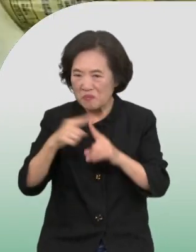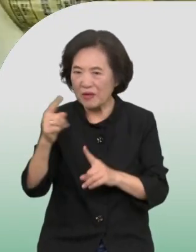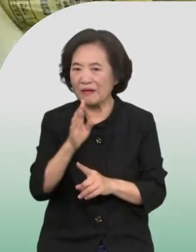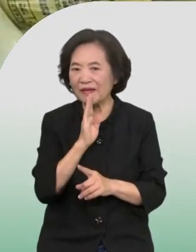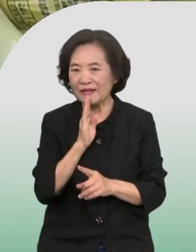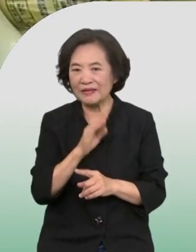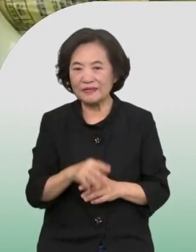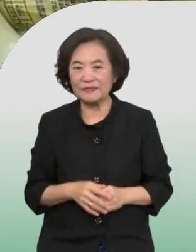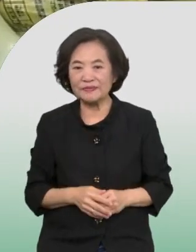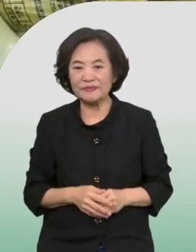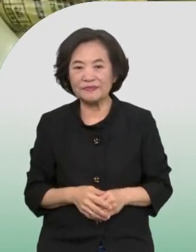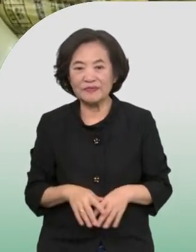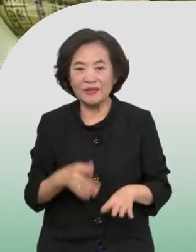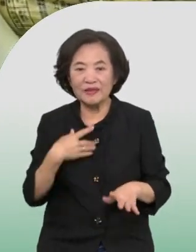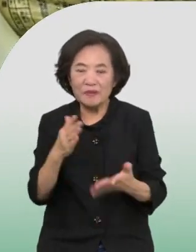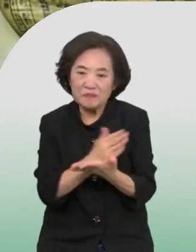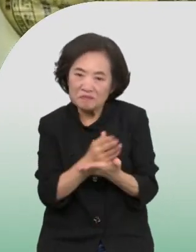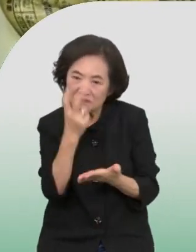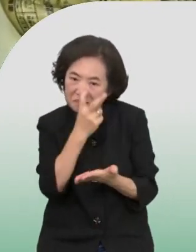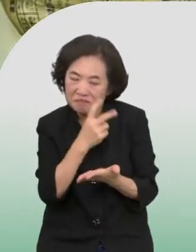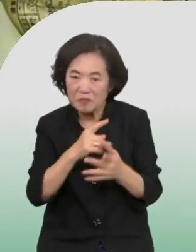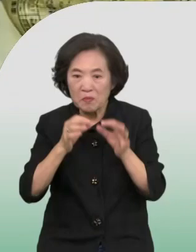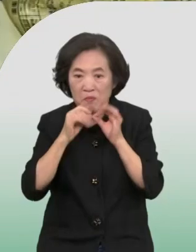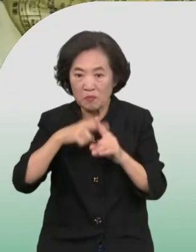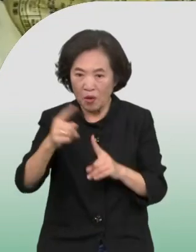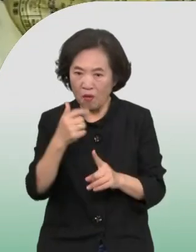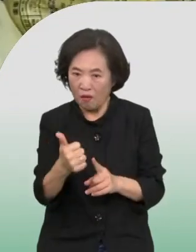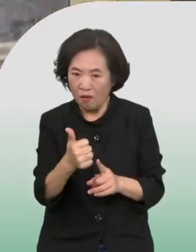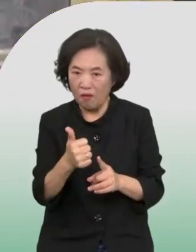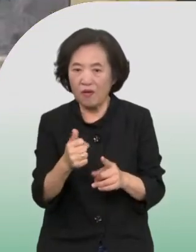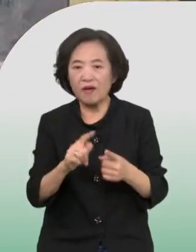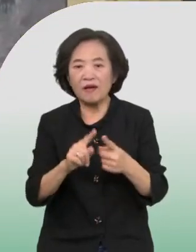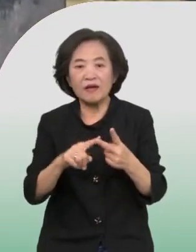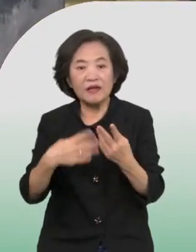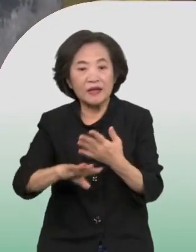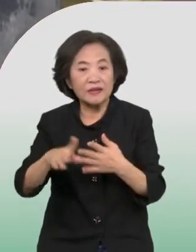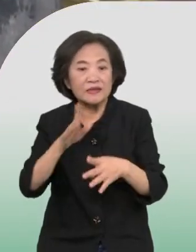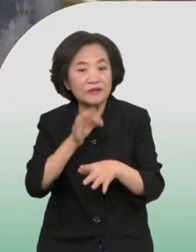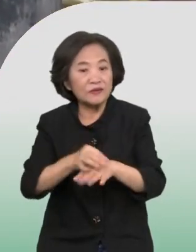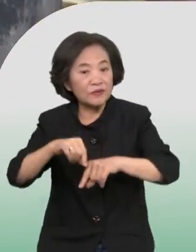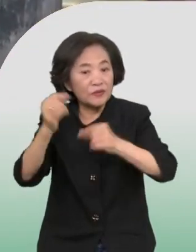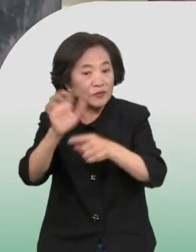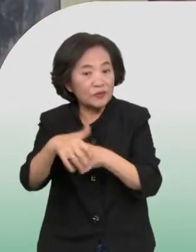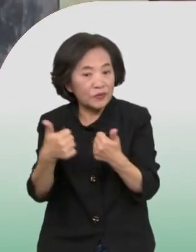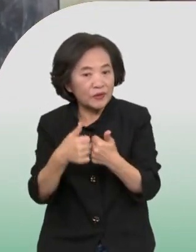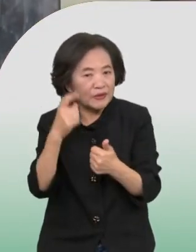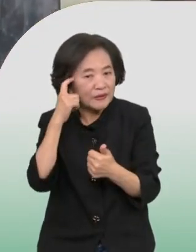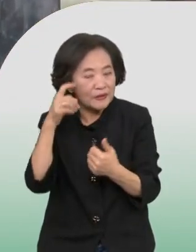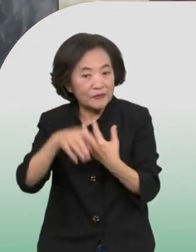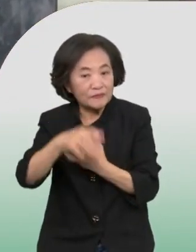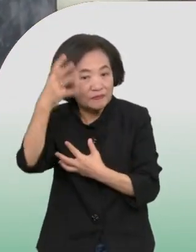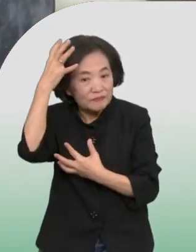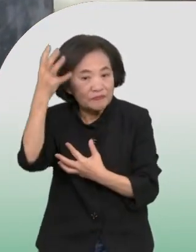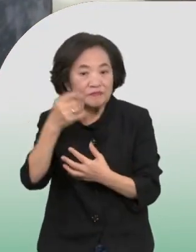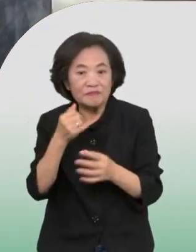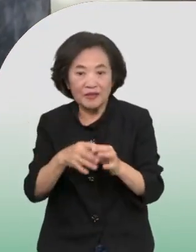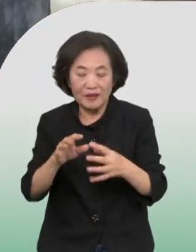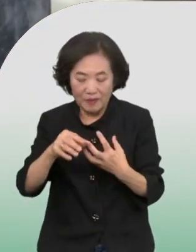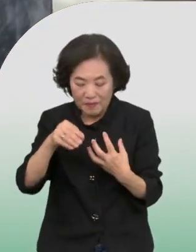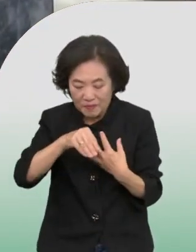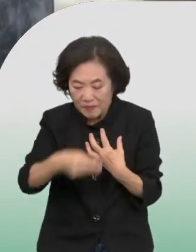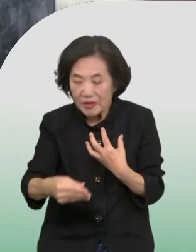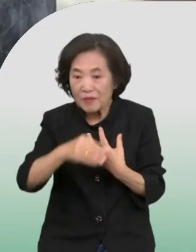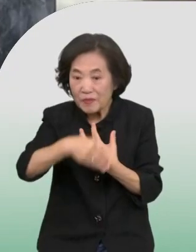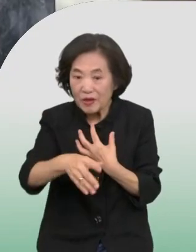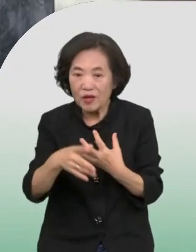质。 除了透过品鉴来提高云担油的品质，水米农会也抽签进行云担油的油批，还